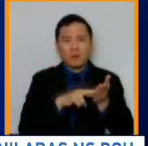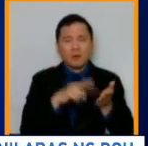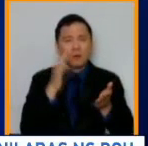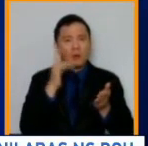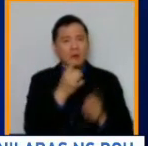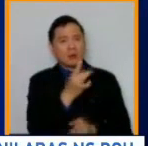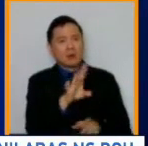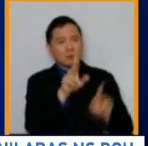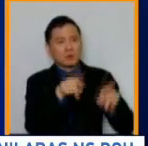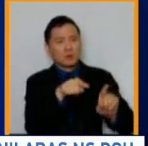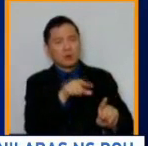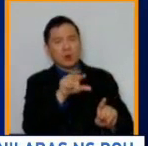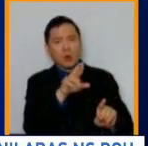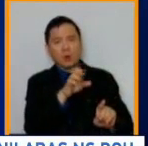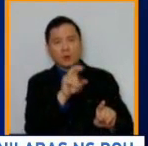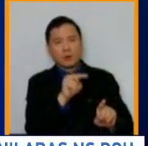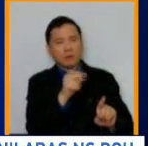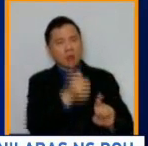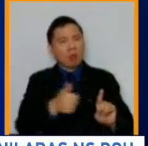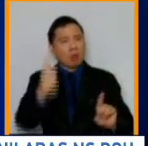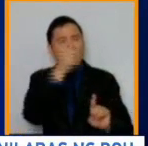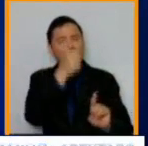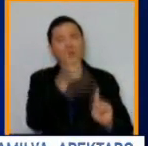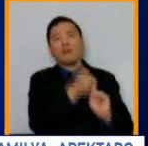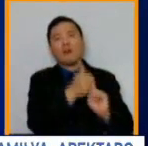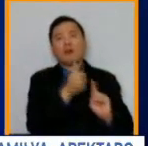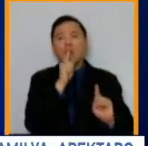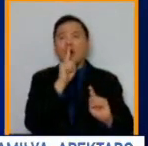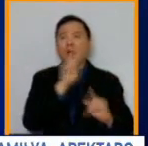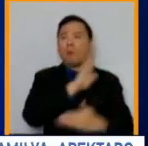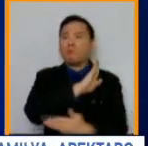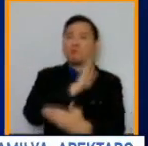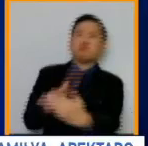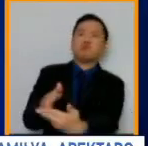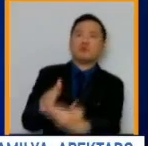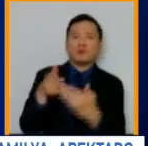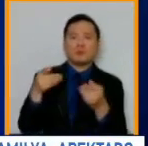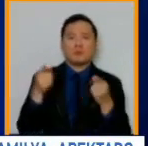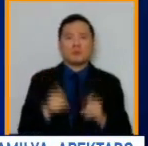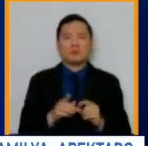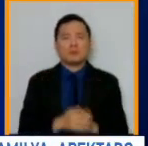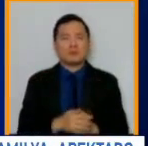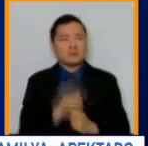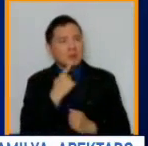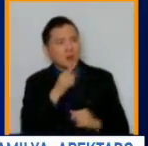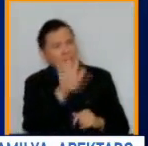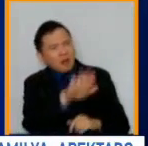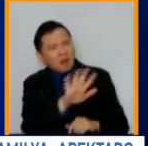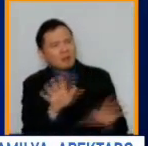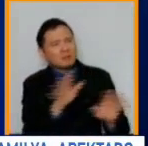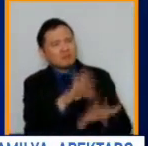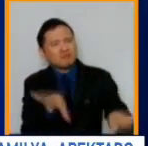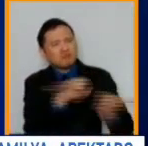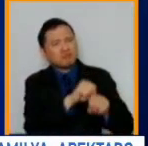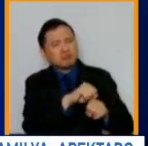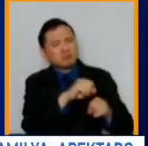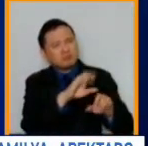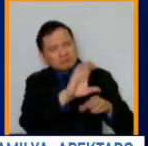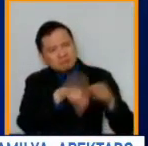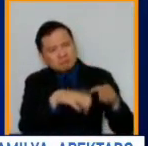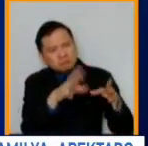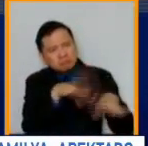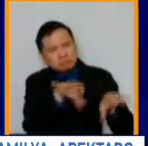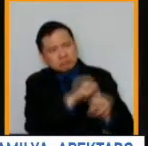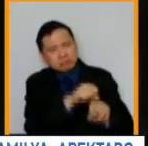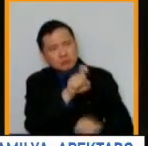Richard Gordon. Hinamon ni Topacio si Gordon na tapusin na ito at hayaan na ang hudikatura kung saan may patas na pagkakataon daw ang mga